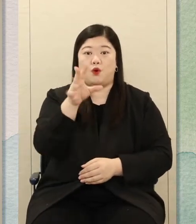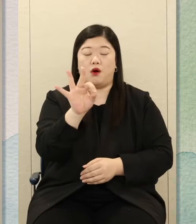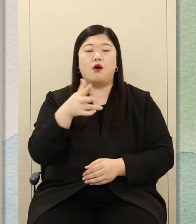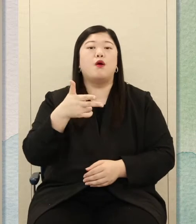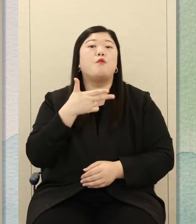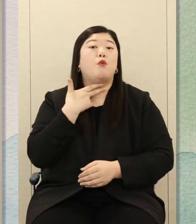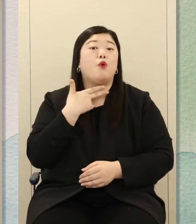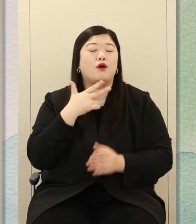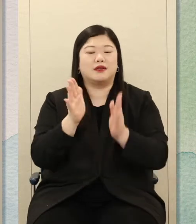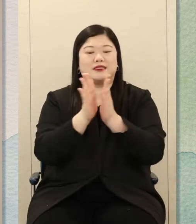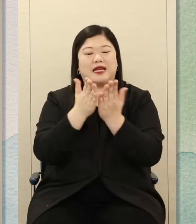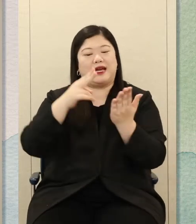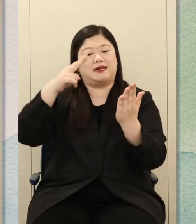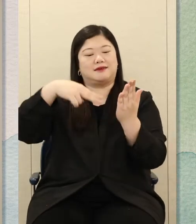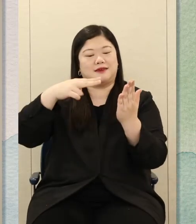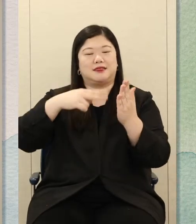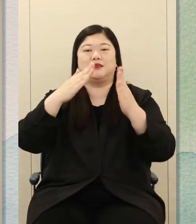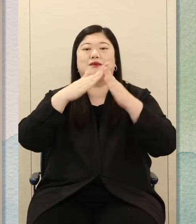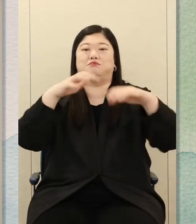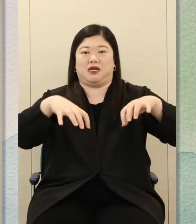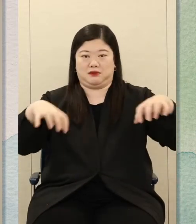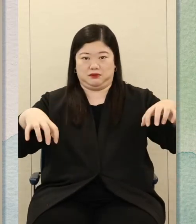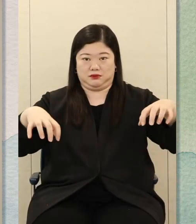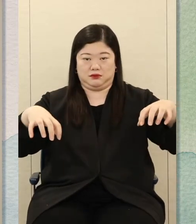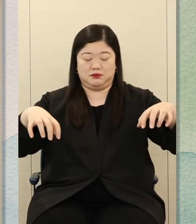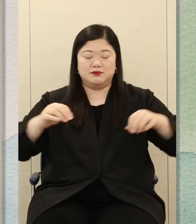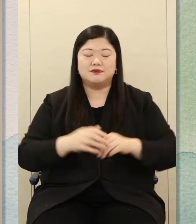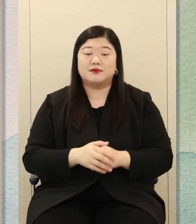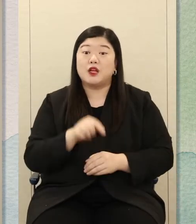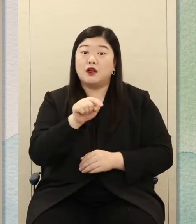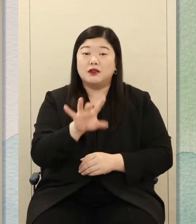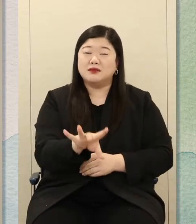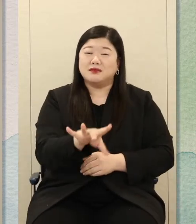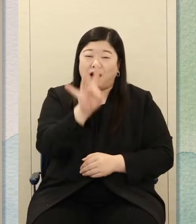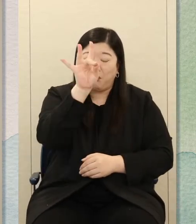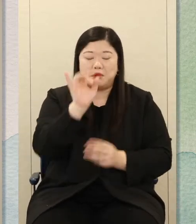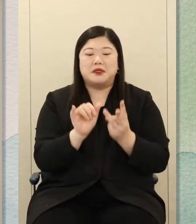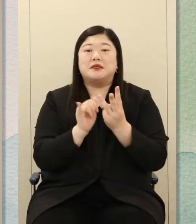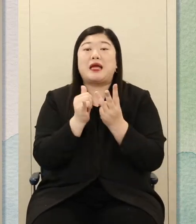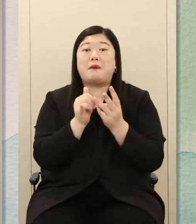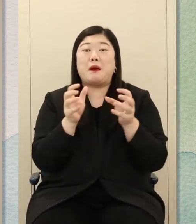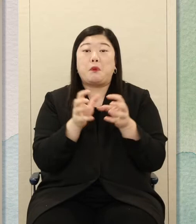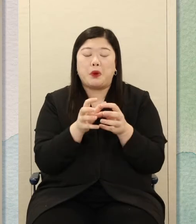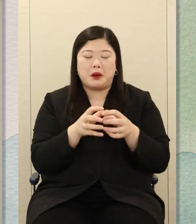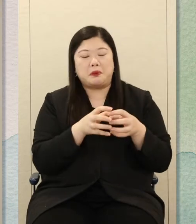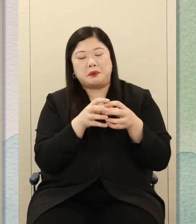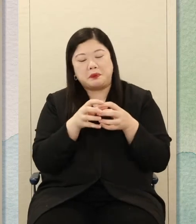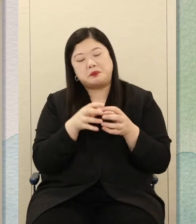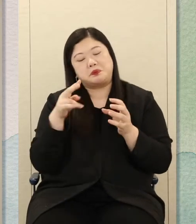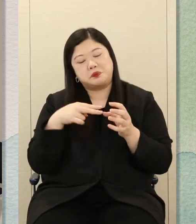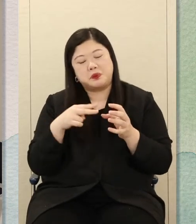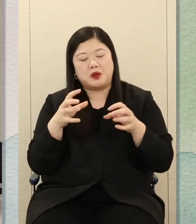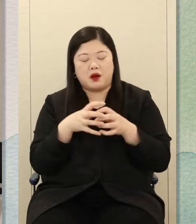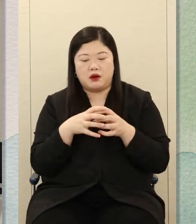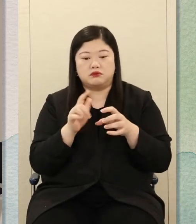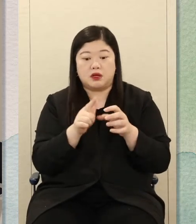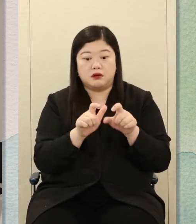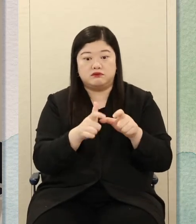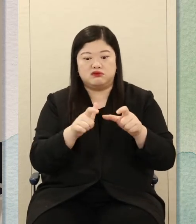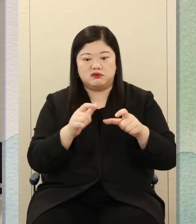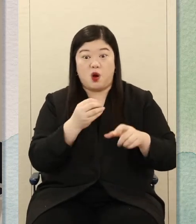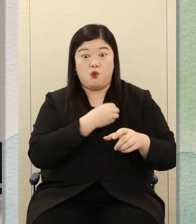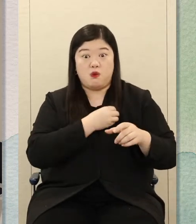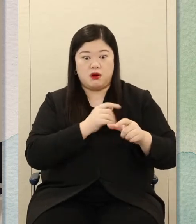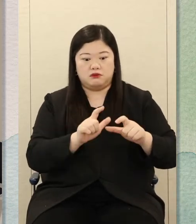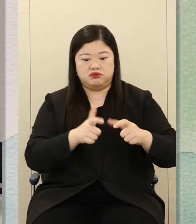새 친구가 책 읽기로 시작해가지고 지금 거의 한 100명 정도 돼요. 그러니까 엄청나게